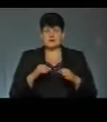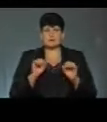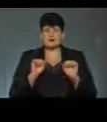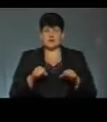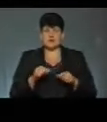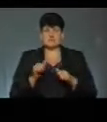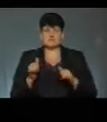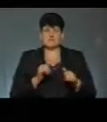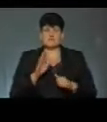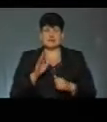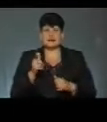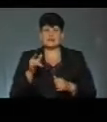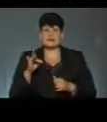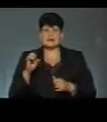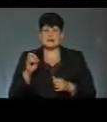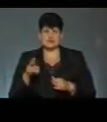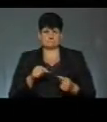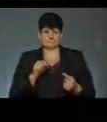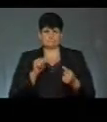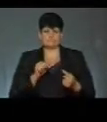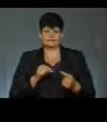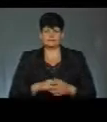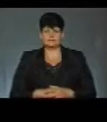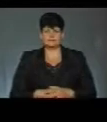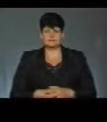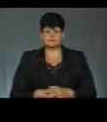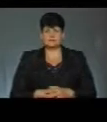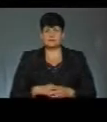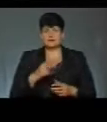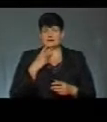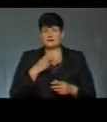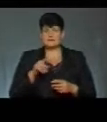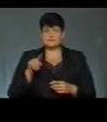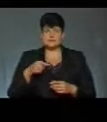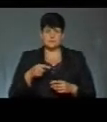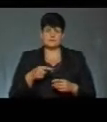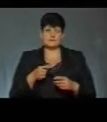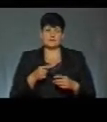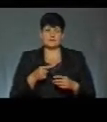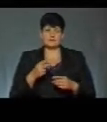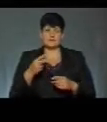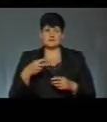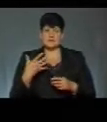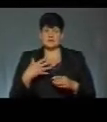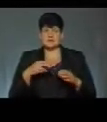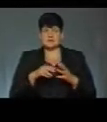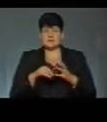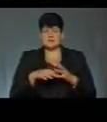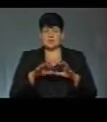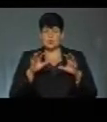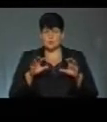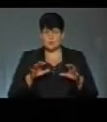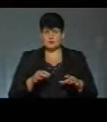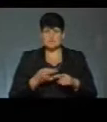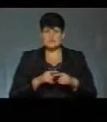забезпечення Віталій Гірняк заперечує. Виходячи з вимог статті 125 земельного кодексу, таке право виникає з моменту